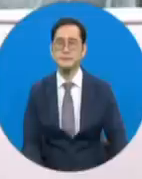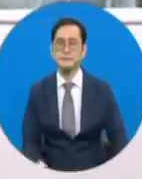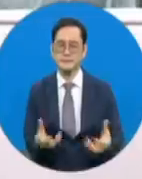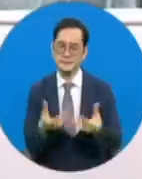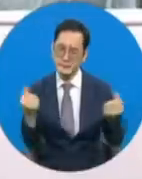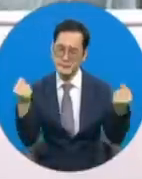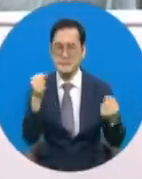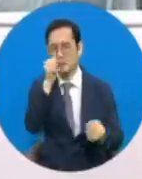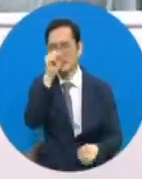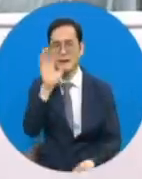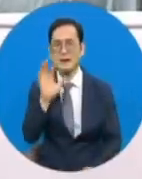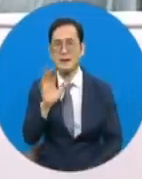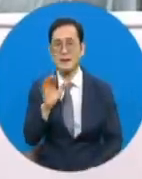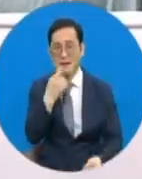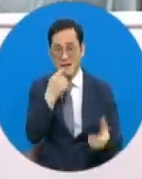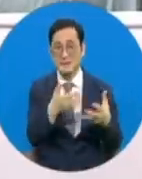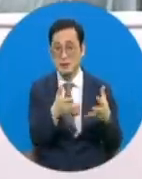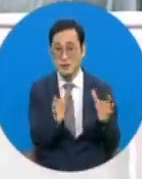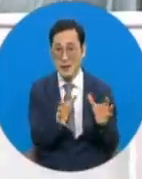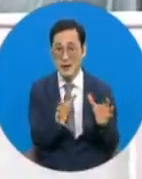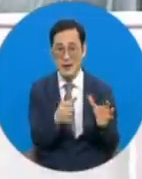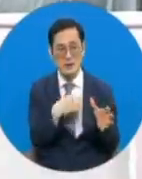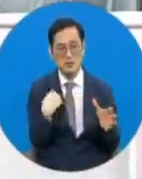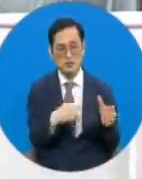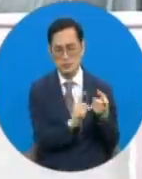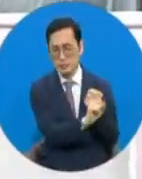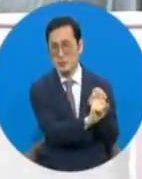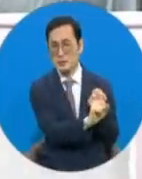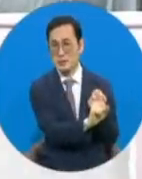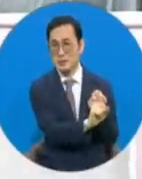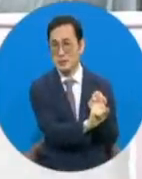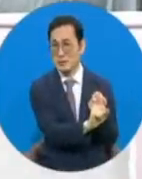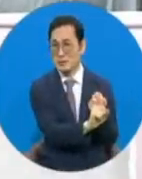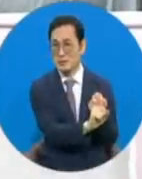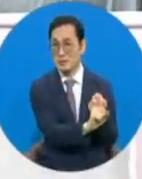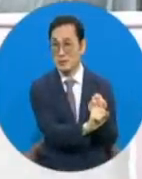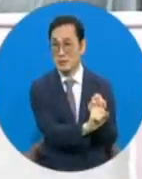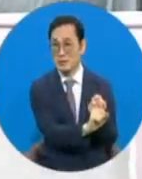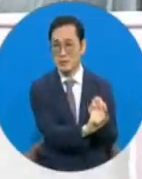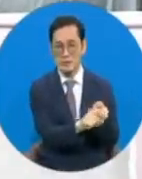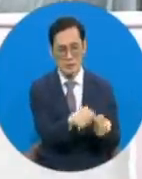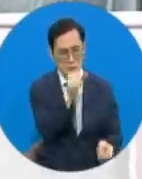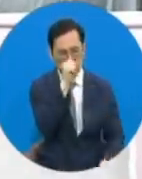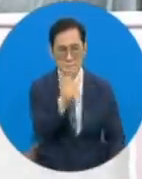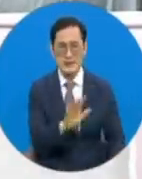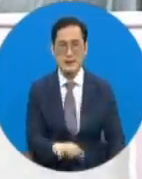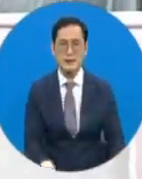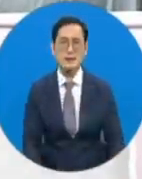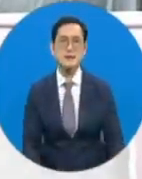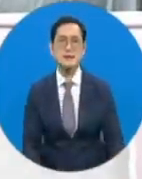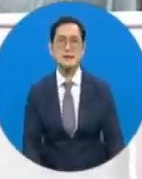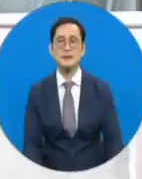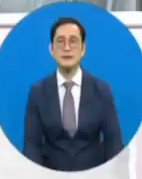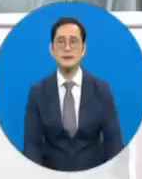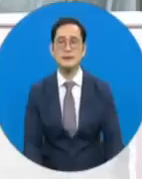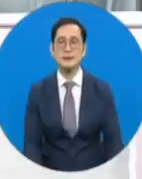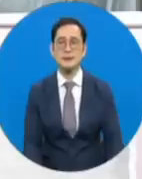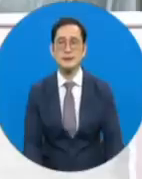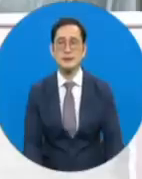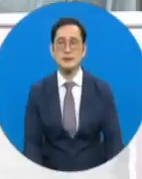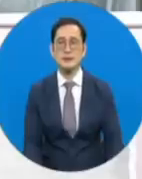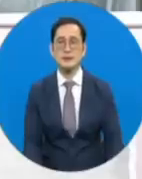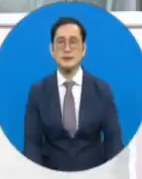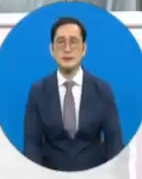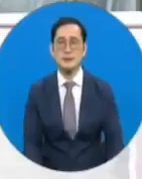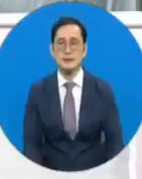않고요. 특히 민주당이 중국 편이 된다. 민주당한테 좋지 않습니다. 사실 그런 의미에서 제가